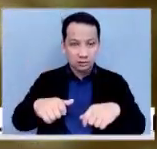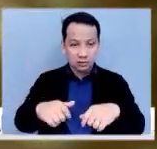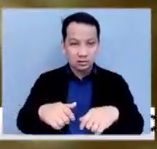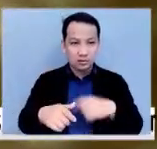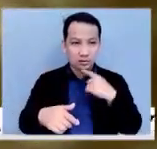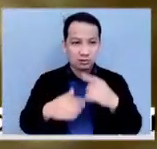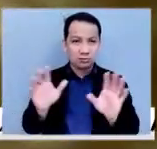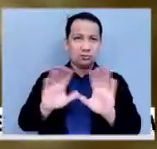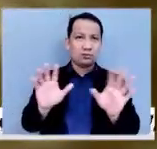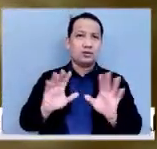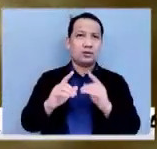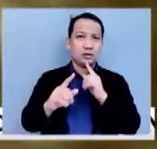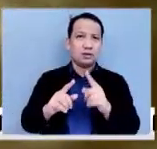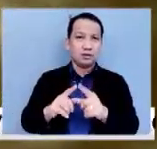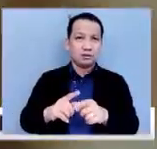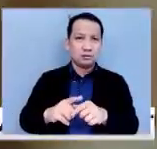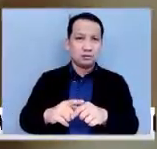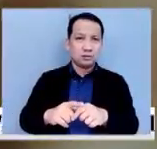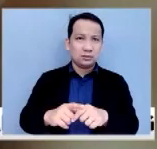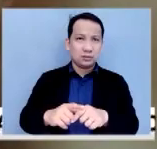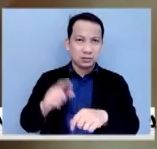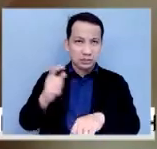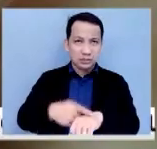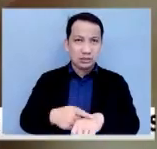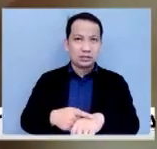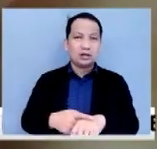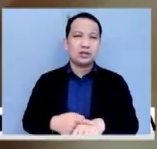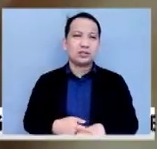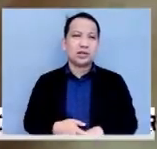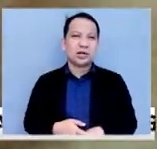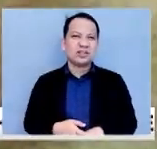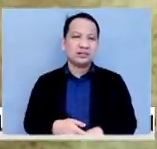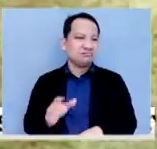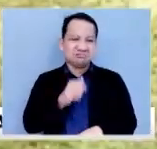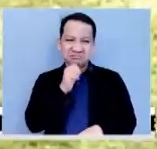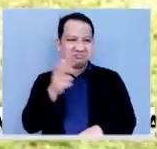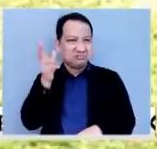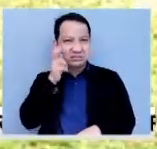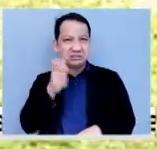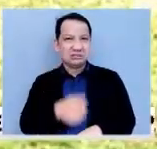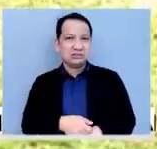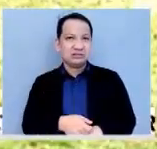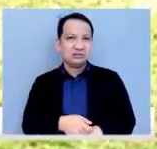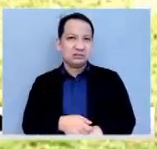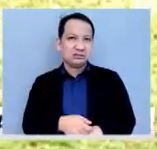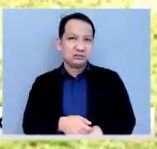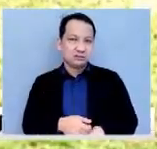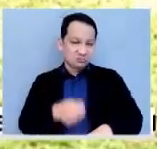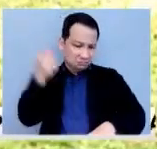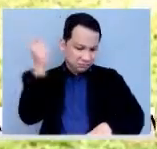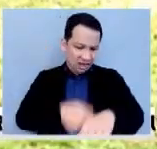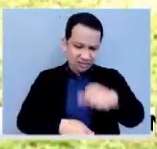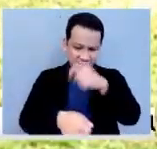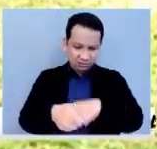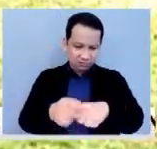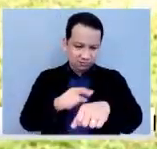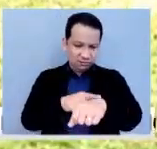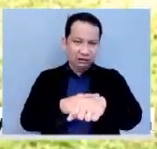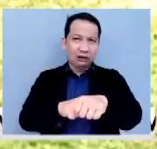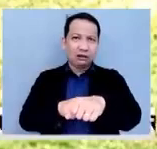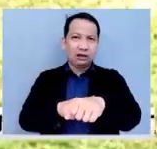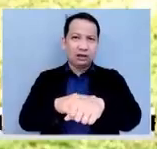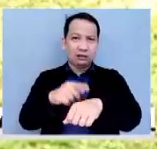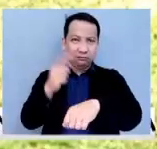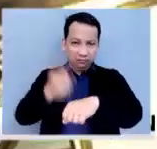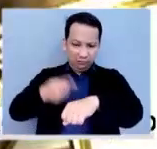"Kuya, huwag niyo po akong tagain, maawa po kayo." Pero hindi po siya nagkinig. Nung nakita ko po yung mga kamay ko ay luray-luray na